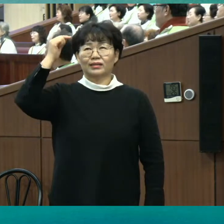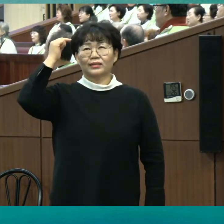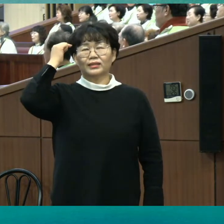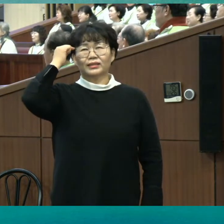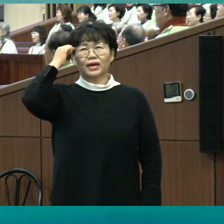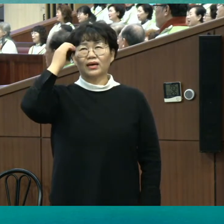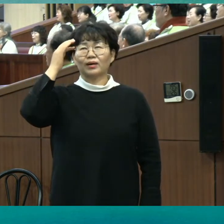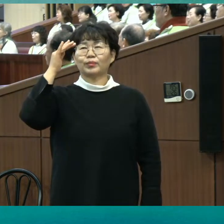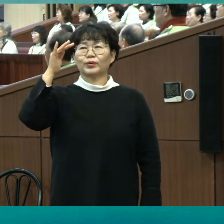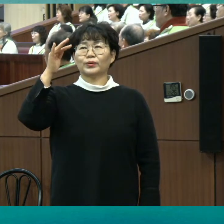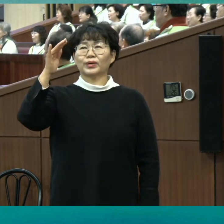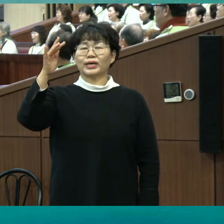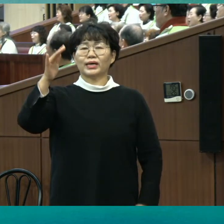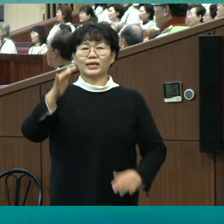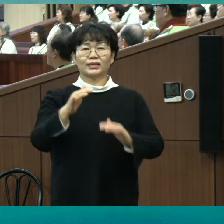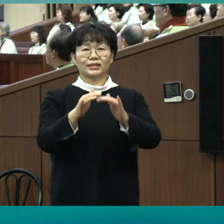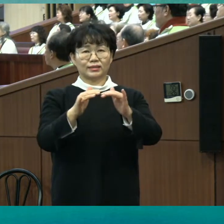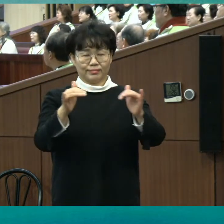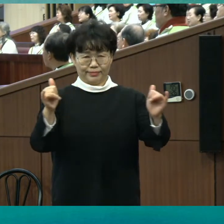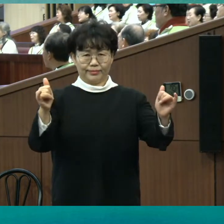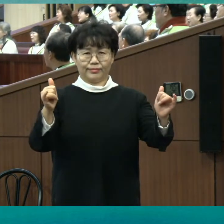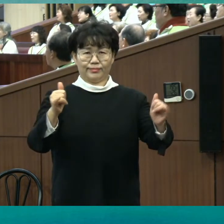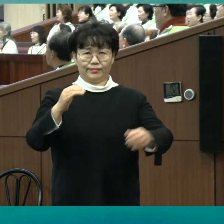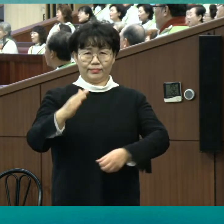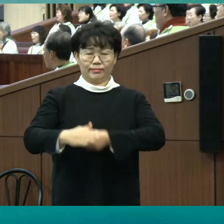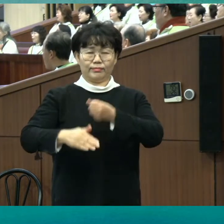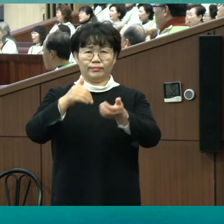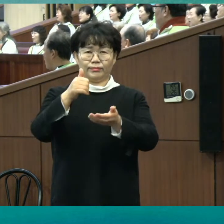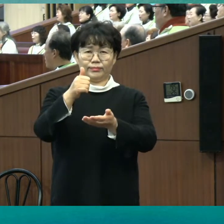사랑을 사모하는 자,